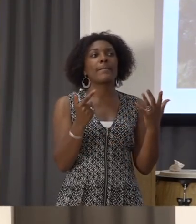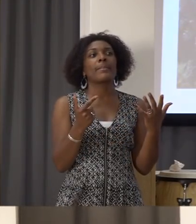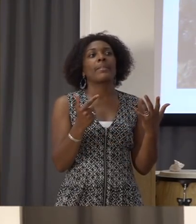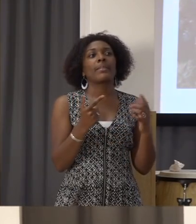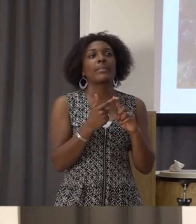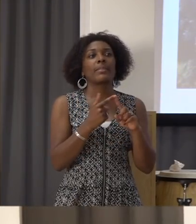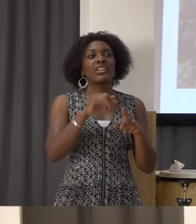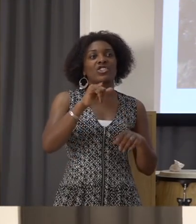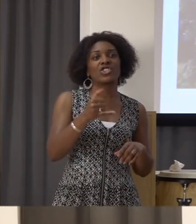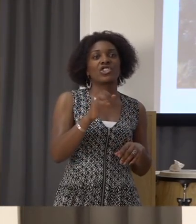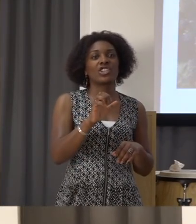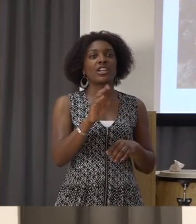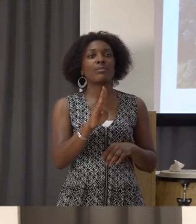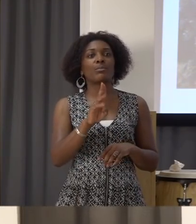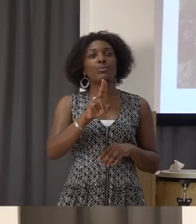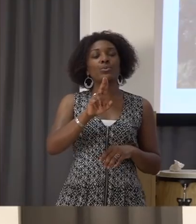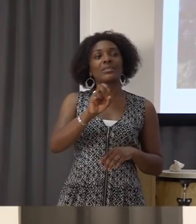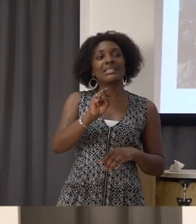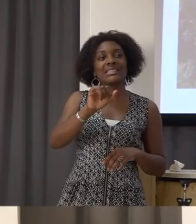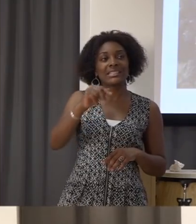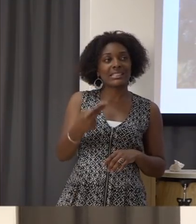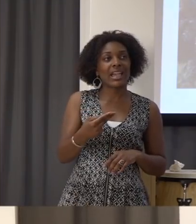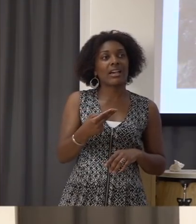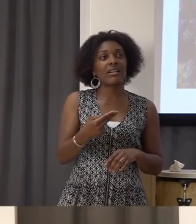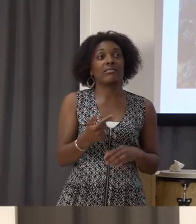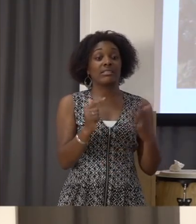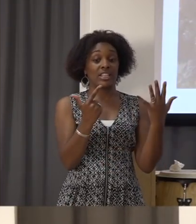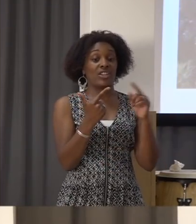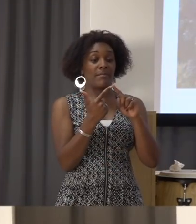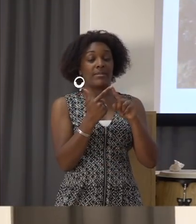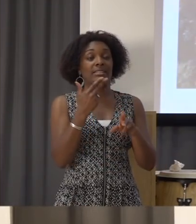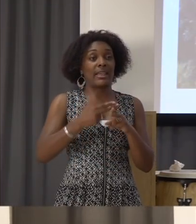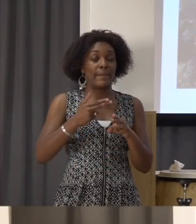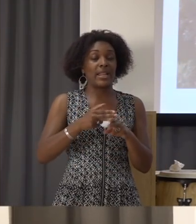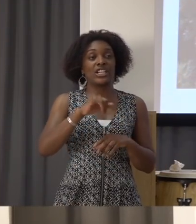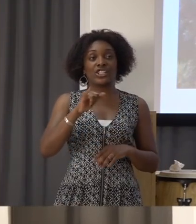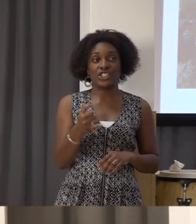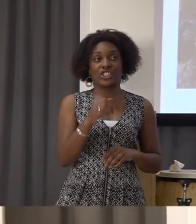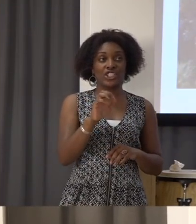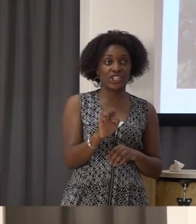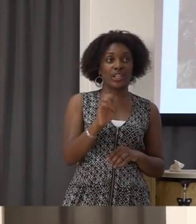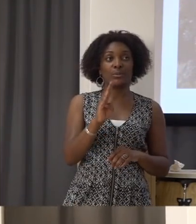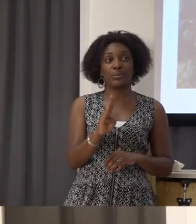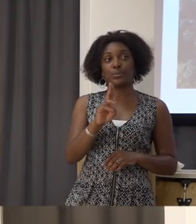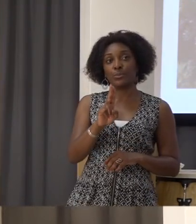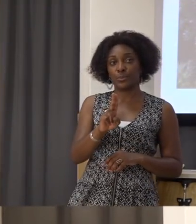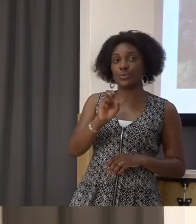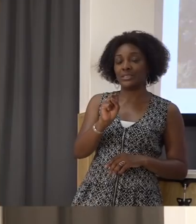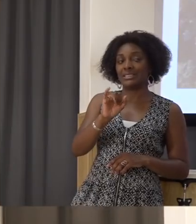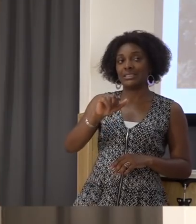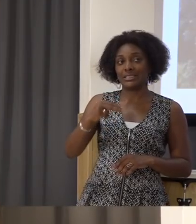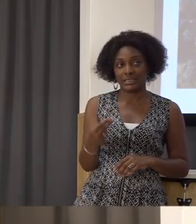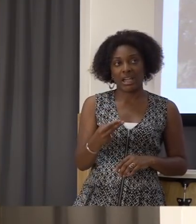7 dominations maléfiques que le peuple de Dieu doit affronter. 7